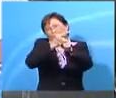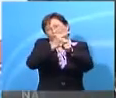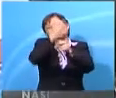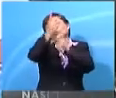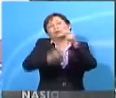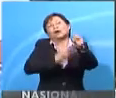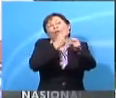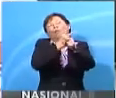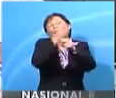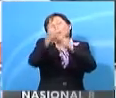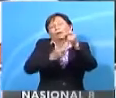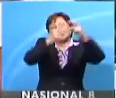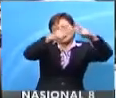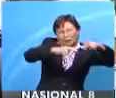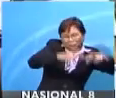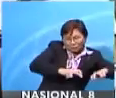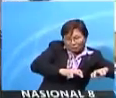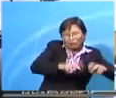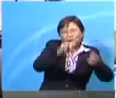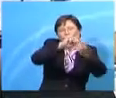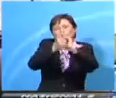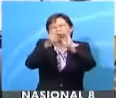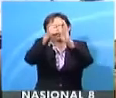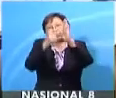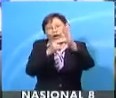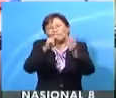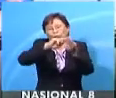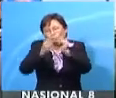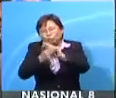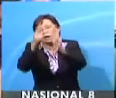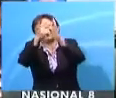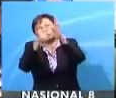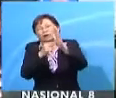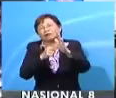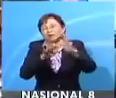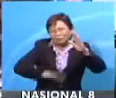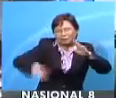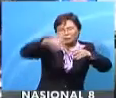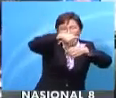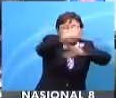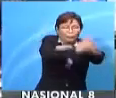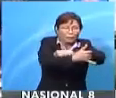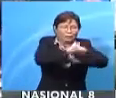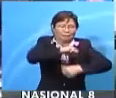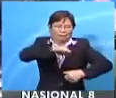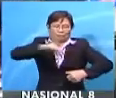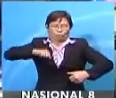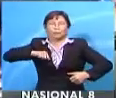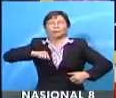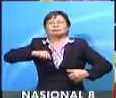Ia membolehkan kajian mengenai pindaan peraturan atau undang-undang dibuat dalam kalangan negara anggota.